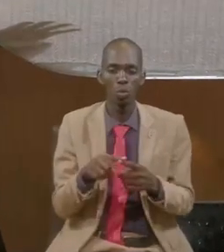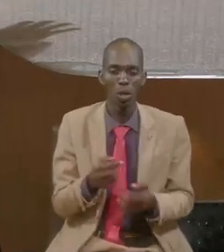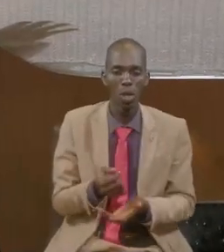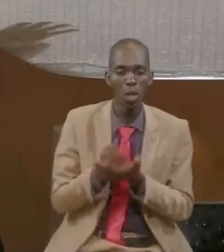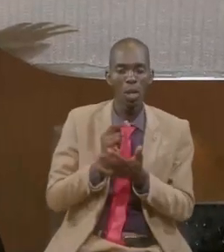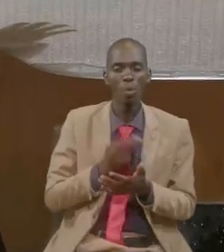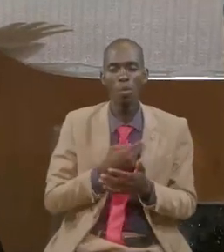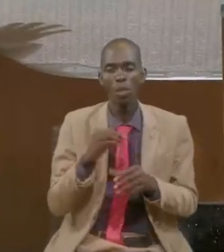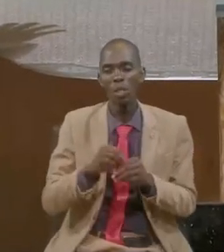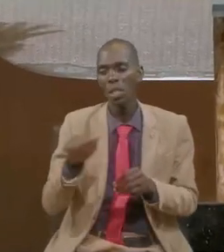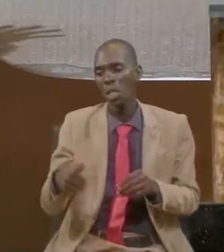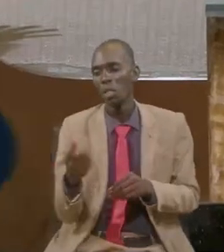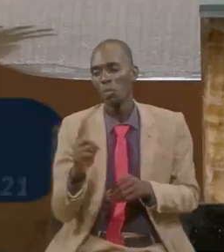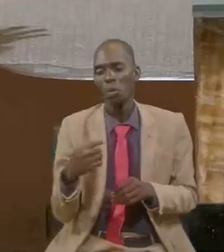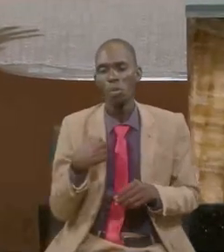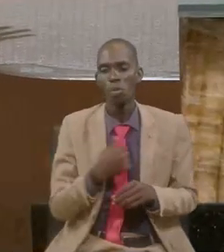où nous sommes